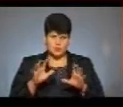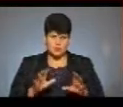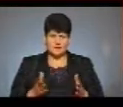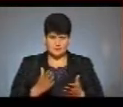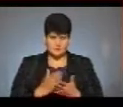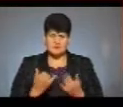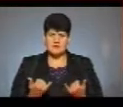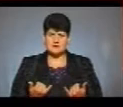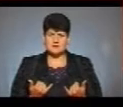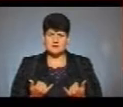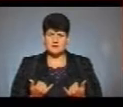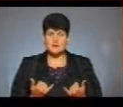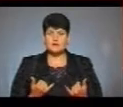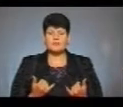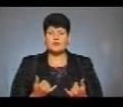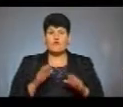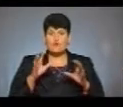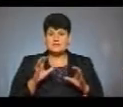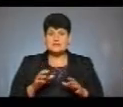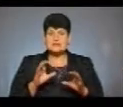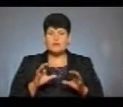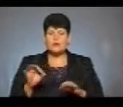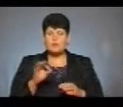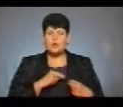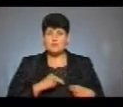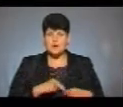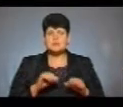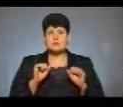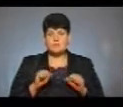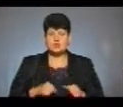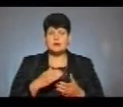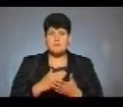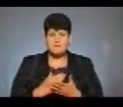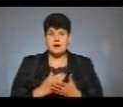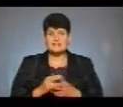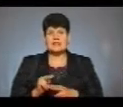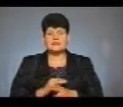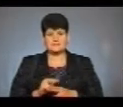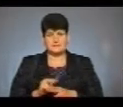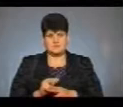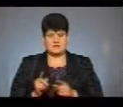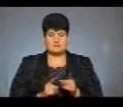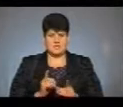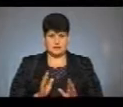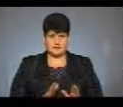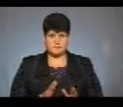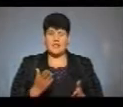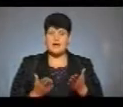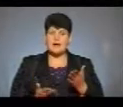діє зараз? Трудовий кодекс законів про працю, який діє зараз, він може мати певні косметичні зміни.